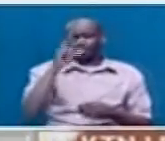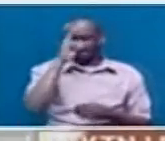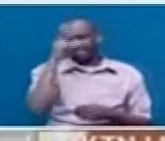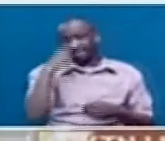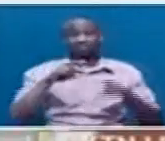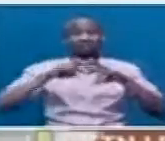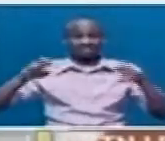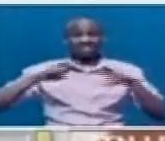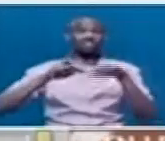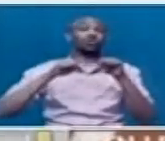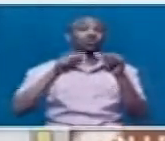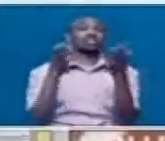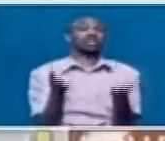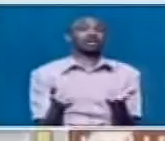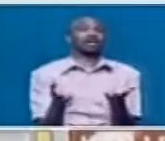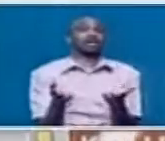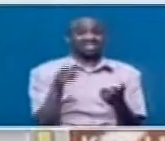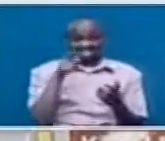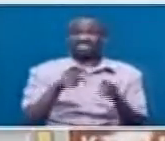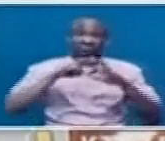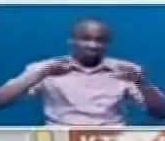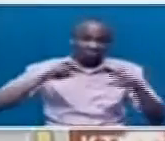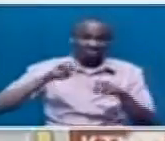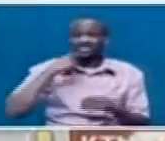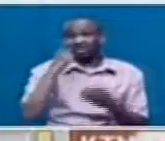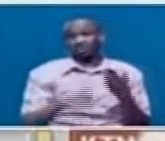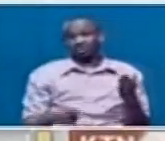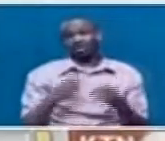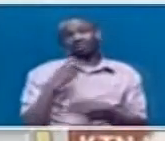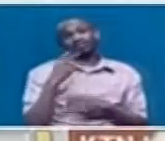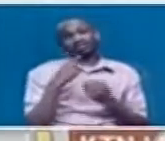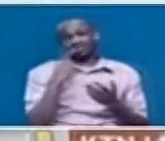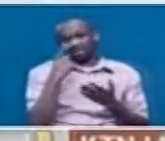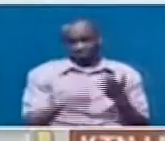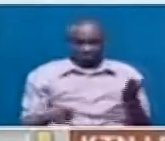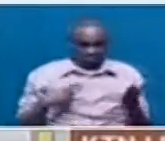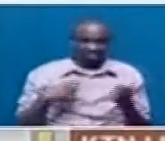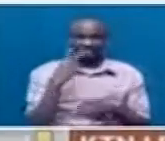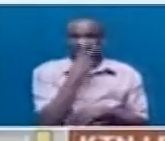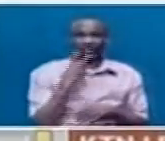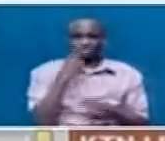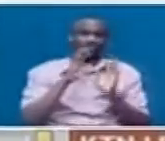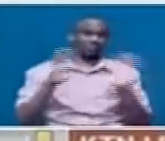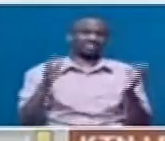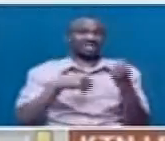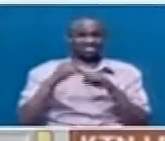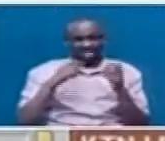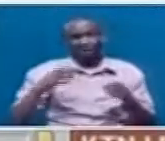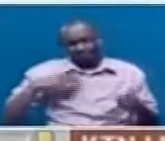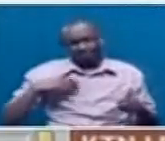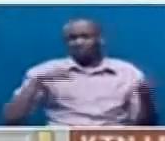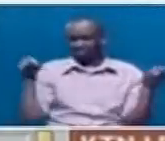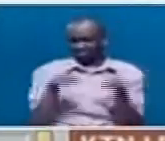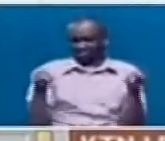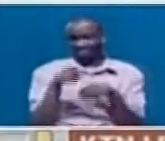uchunguzi unaendelea, chunguzi ambazo zimesalia kugubikwa giza totoro. Na hofu ya wananchi hapa